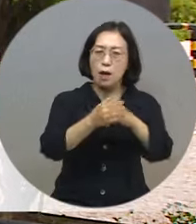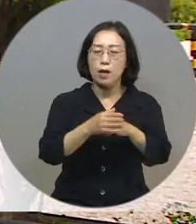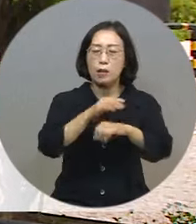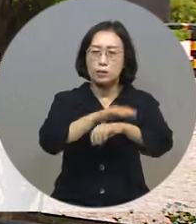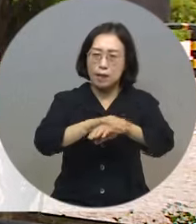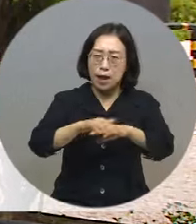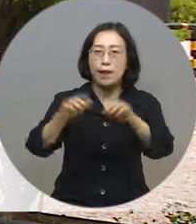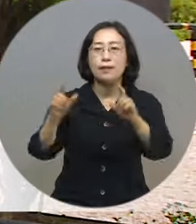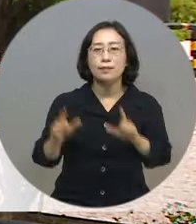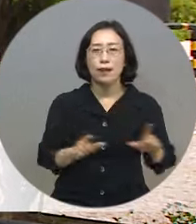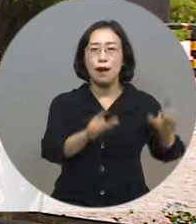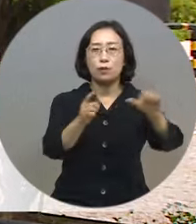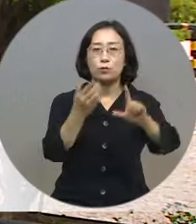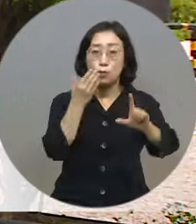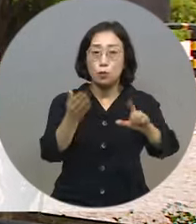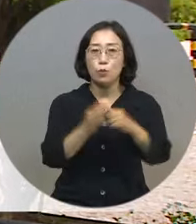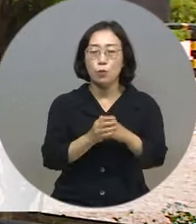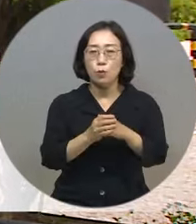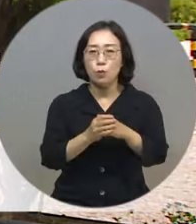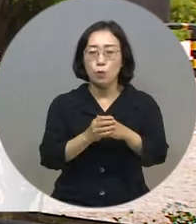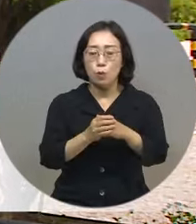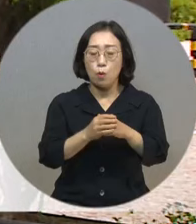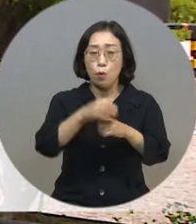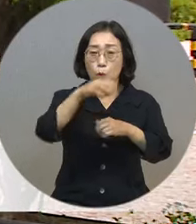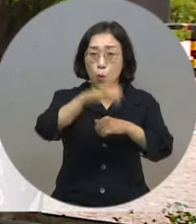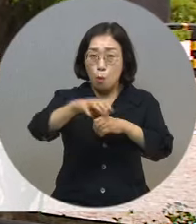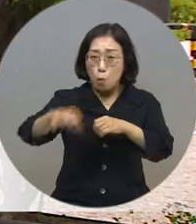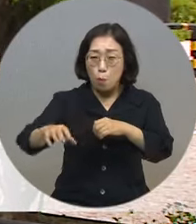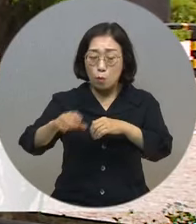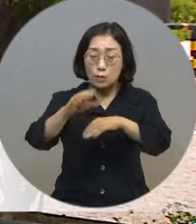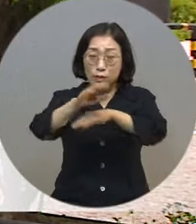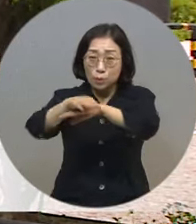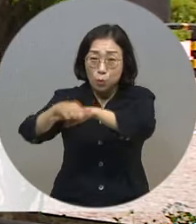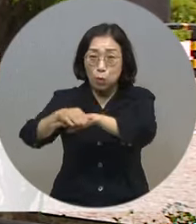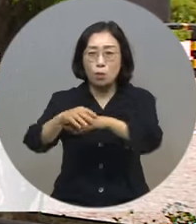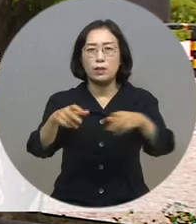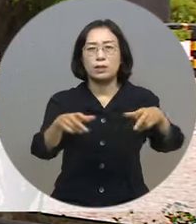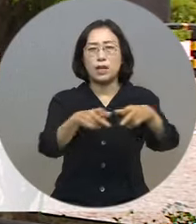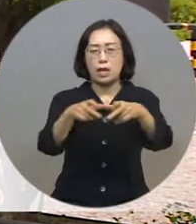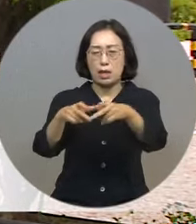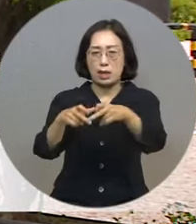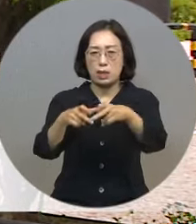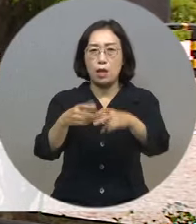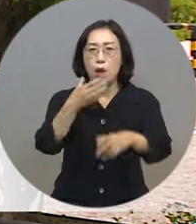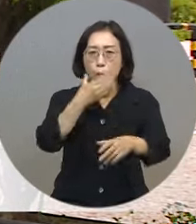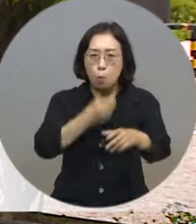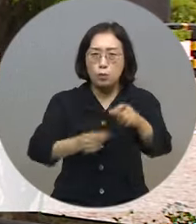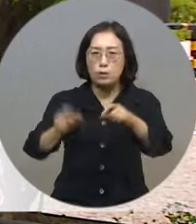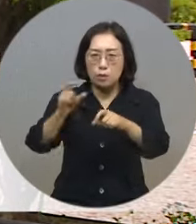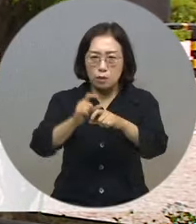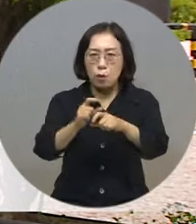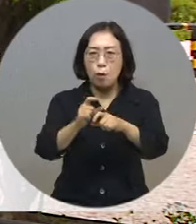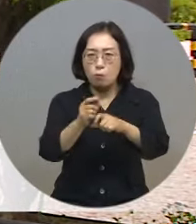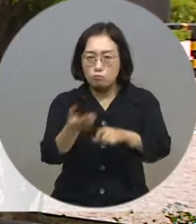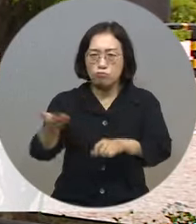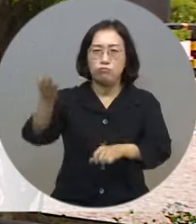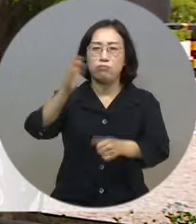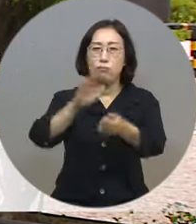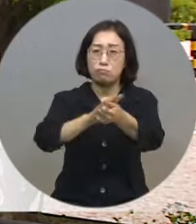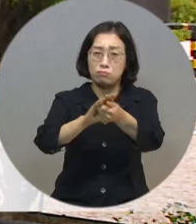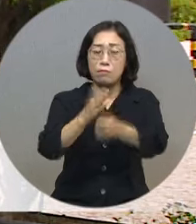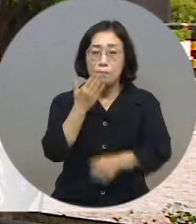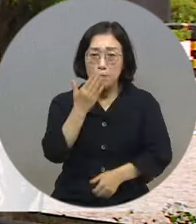잘 살도록 그리고 지방에 있는 장애인들의 어 복지가 좀 향상될 수